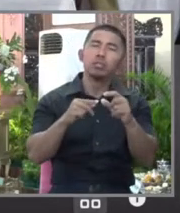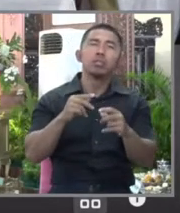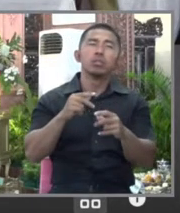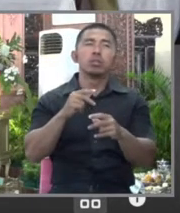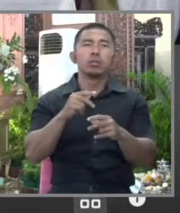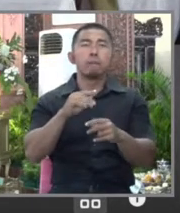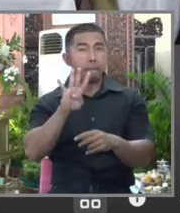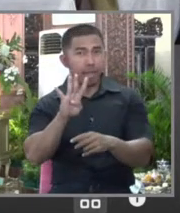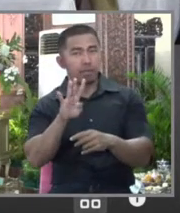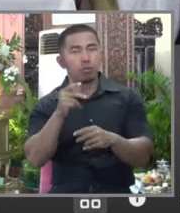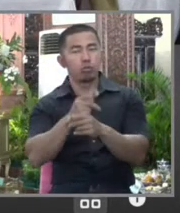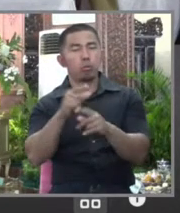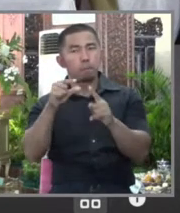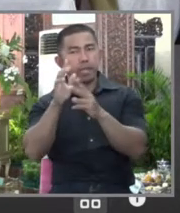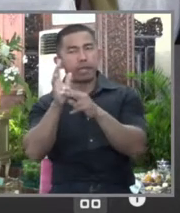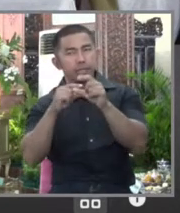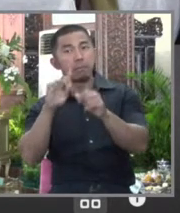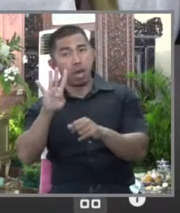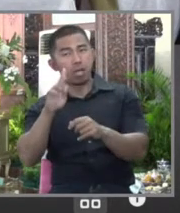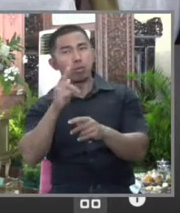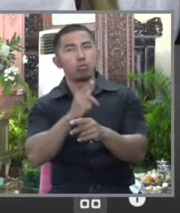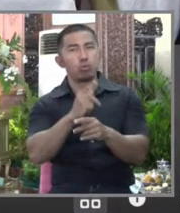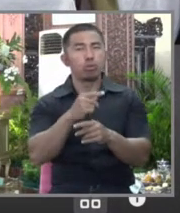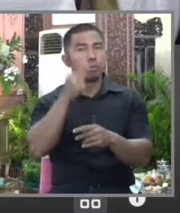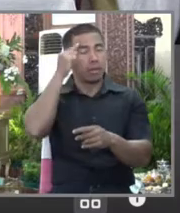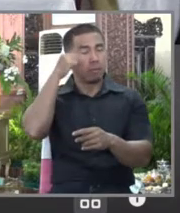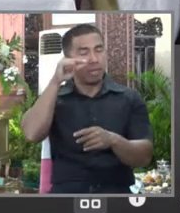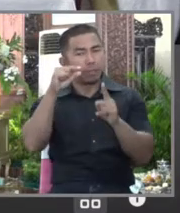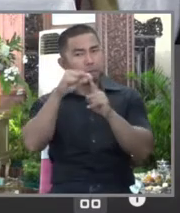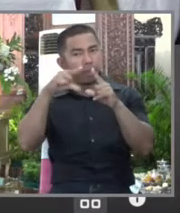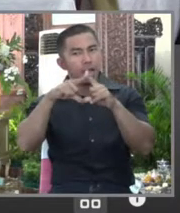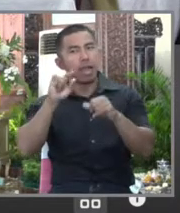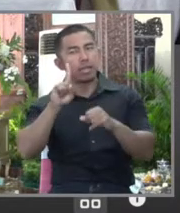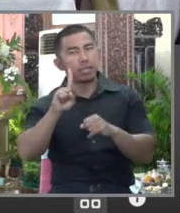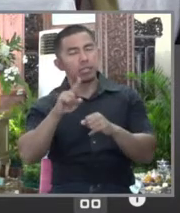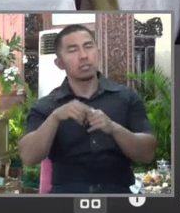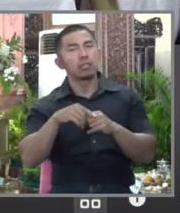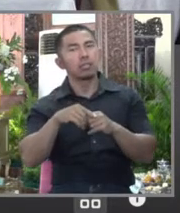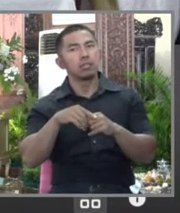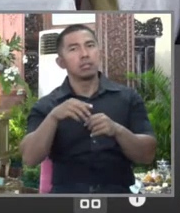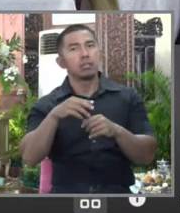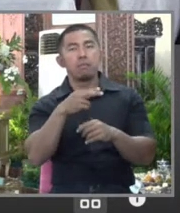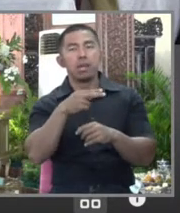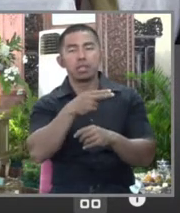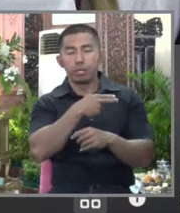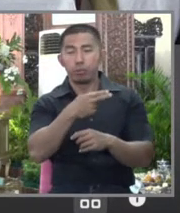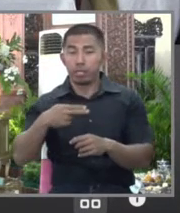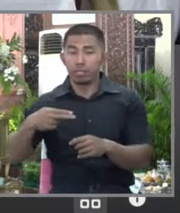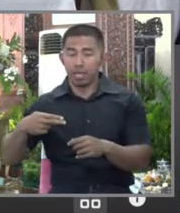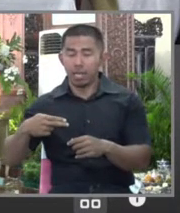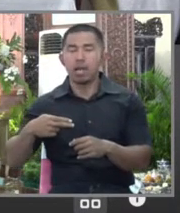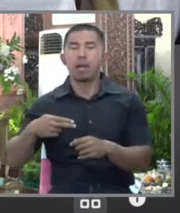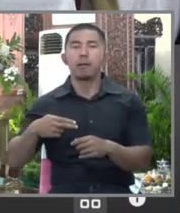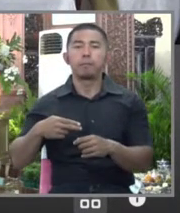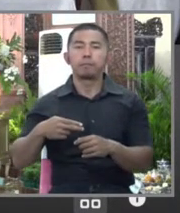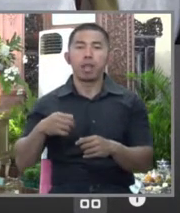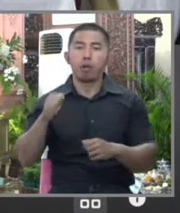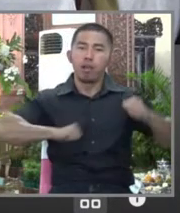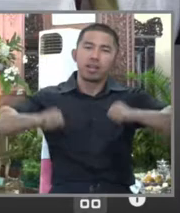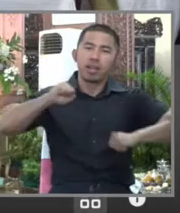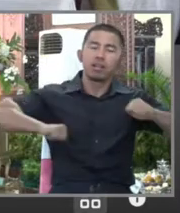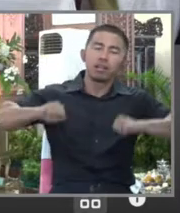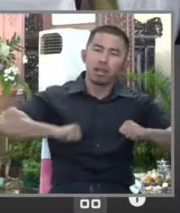ada empat, yaitu guru mapel PAI, guru mapel bahasa Indonesia, guru mapel olahraga,